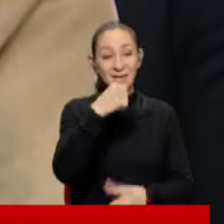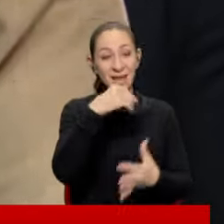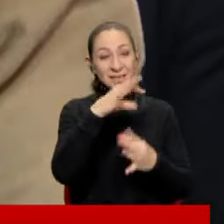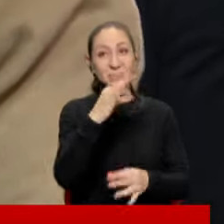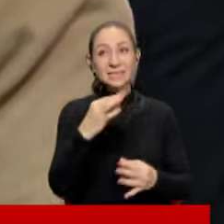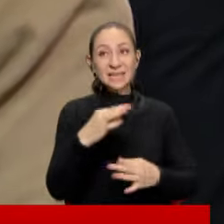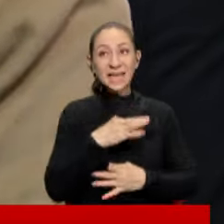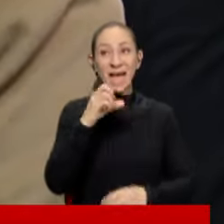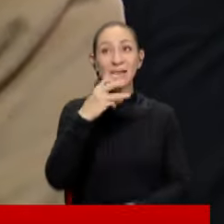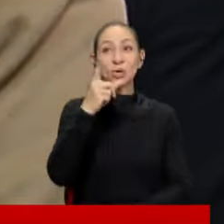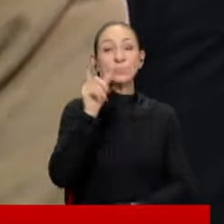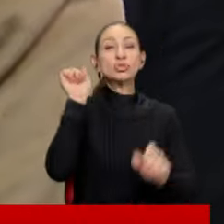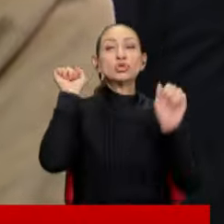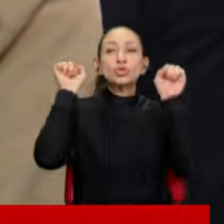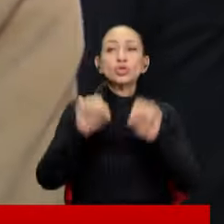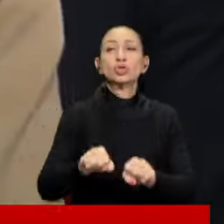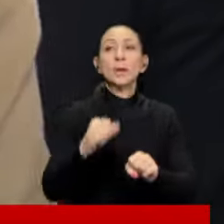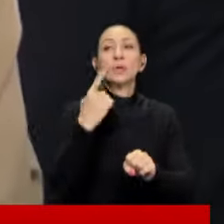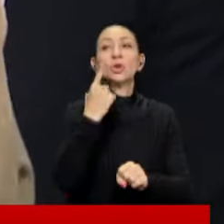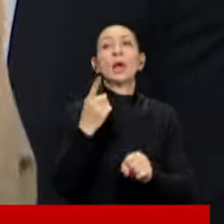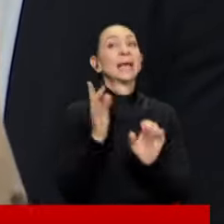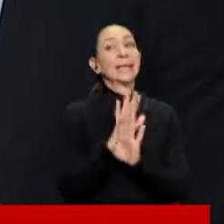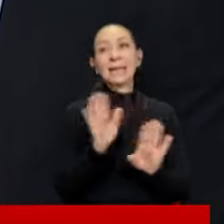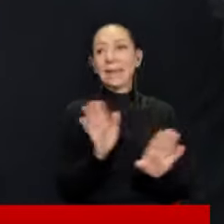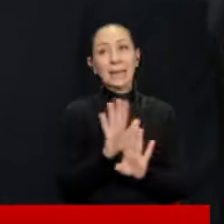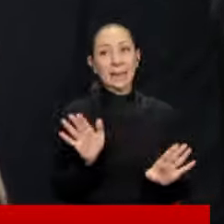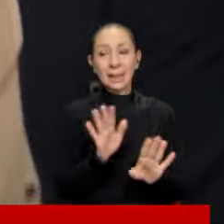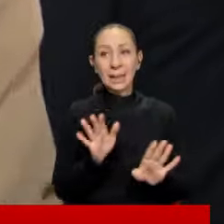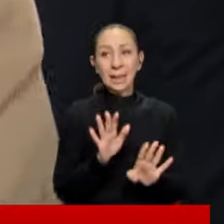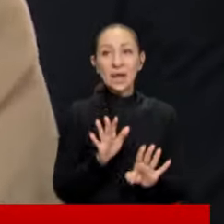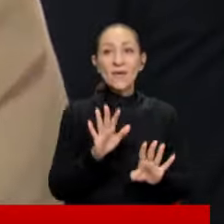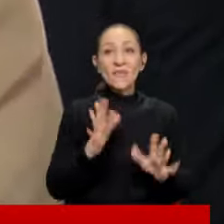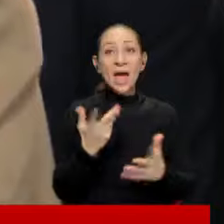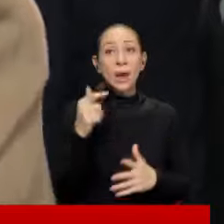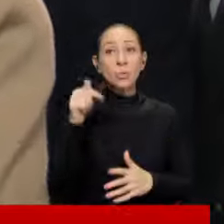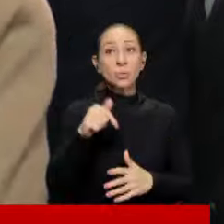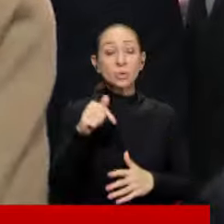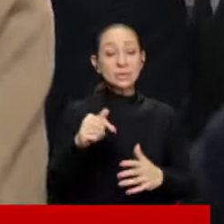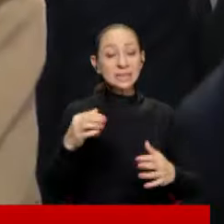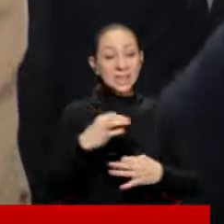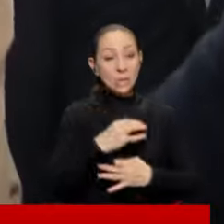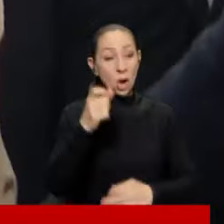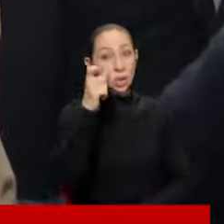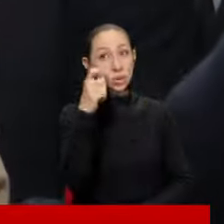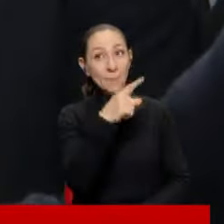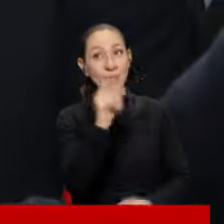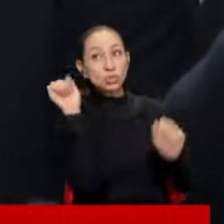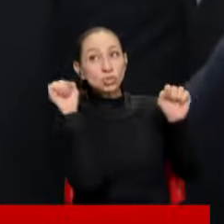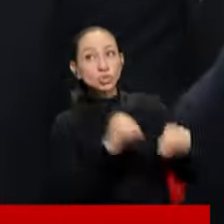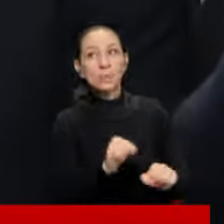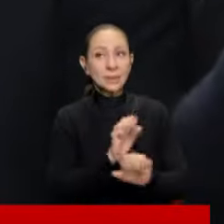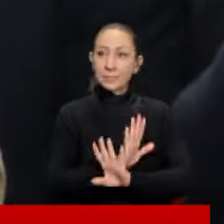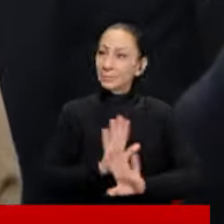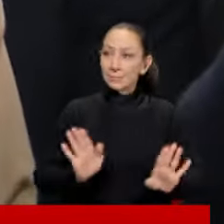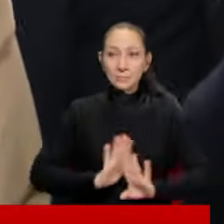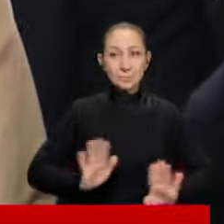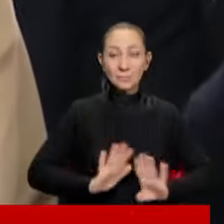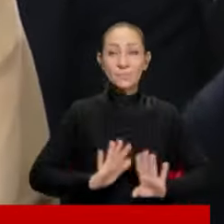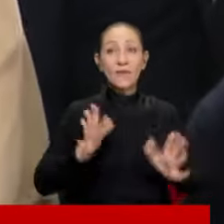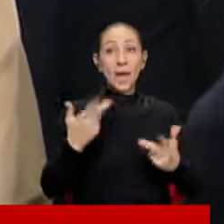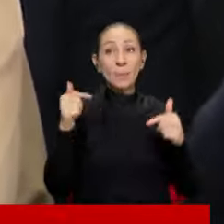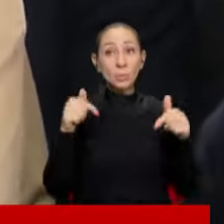yani Sayın Erdoğan'a bir düşmanlık üzerinden yürümedim hiçbir zaman. Veya bugün Sayın Özgür Özel'e de bir düşmanlığım yok. Ya